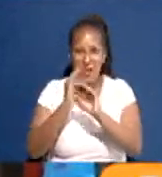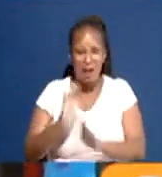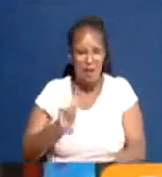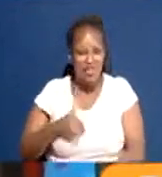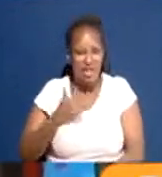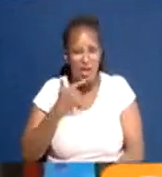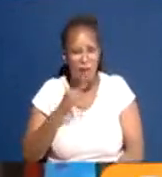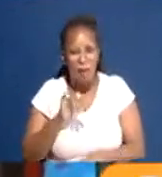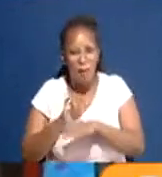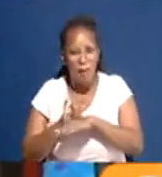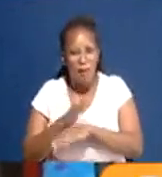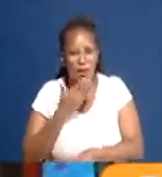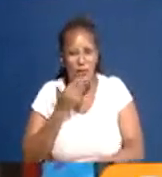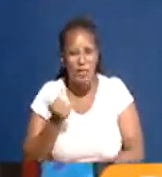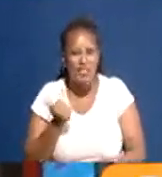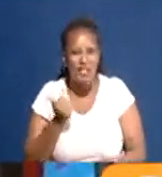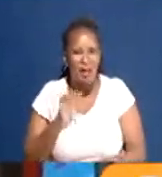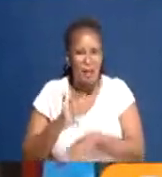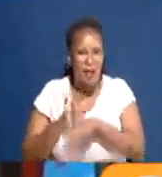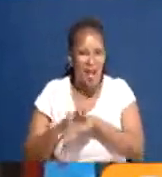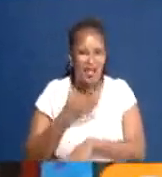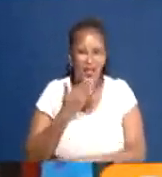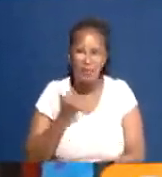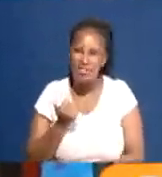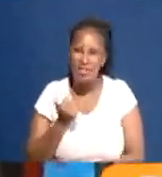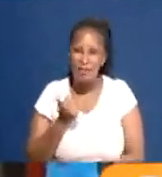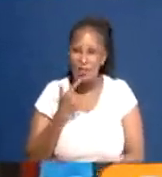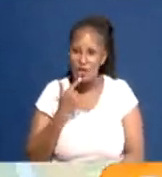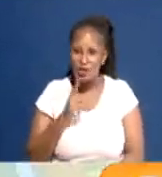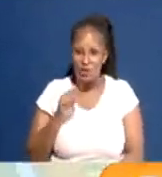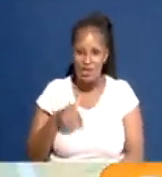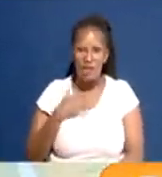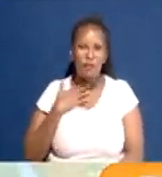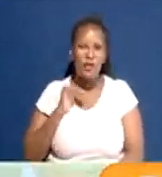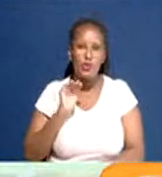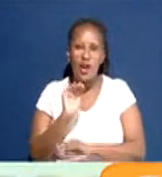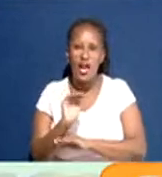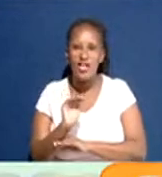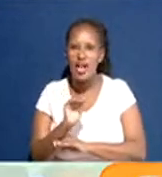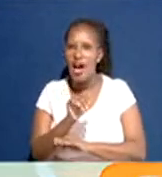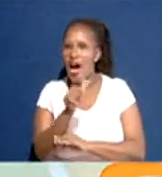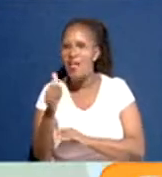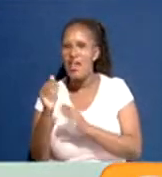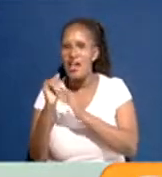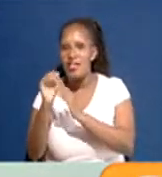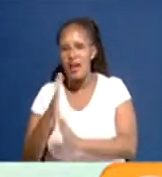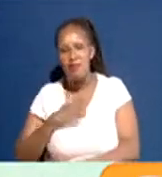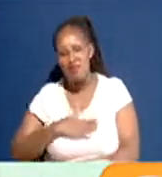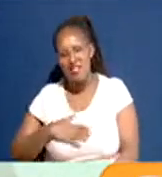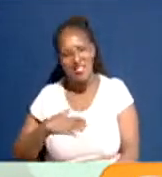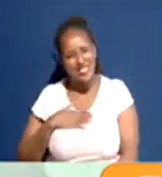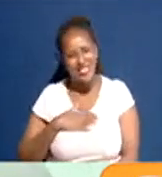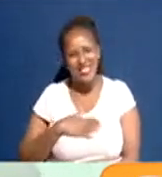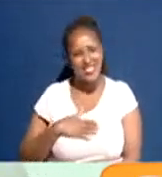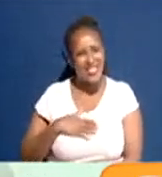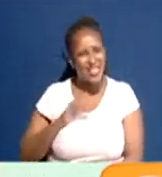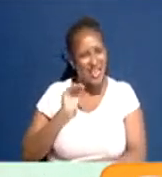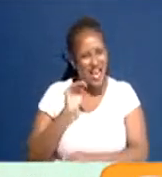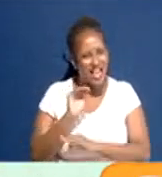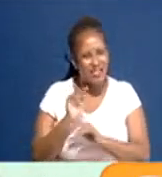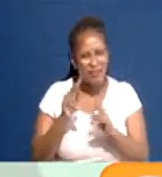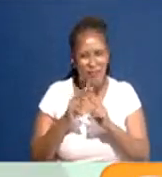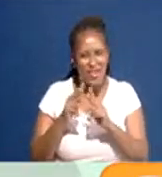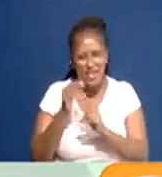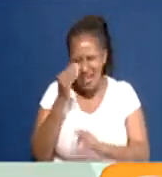Siniliwaambia mapema ndio best. So mimi nataka niulize hawa viongozi wenzangu, tafadhali naomba kwa